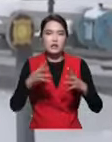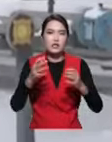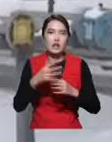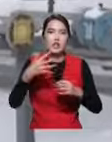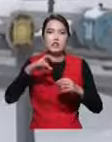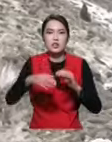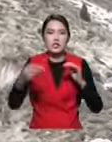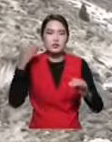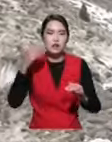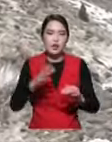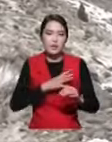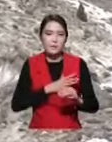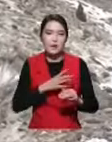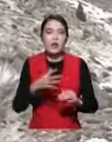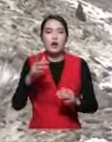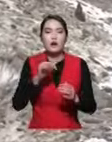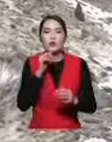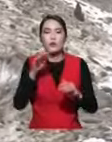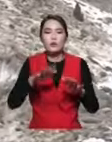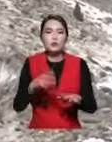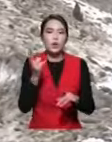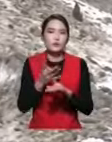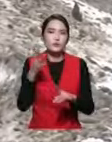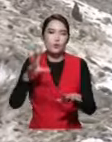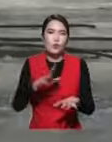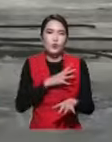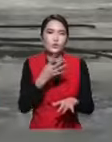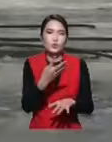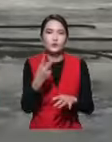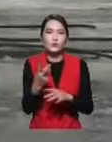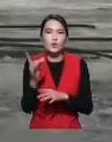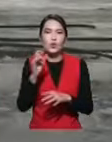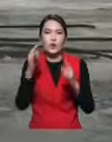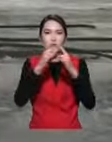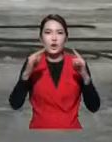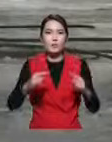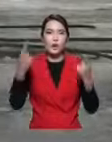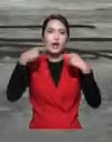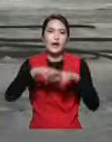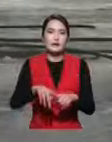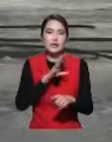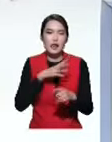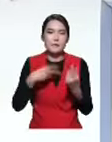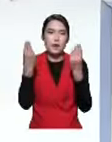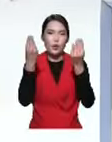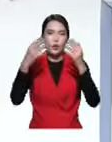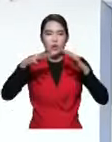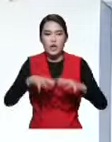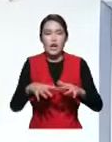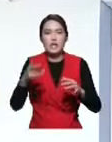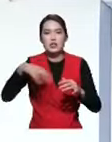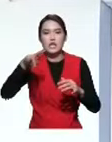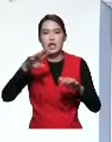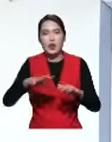они все в ходу. В Кустанае с начала зимы произошло 4 взрыва газобаллонного оборудования. Один из самых крупных – 11 декабря на